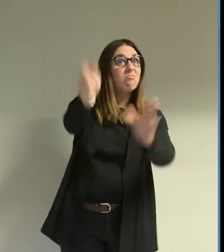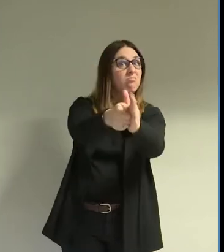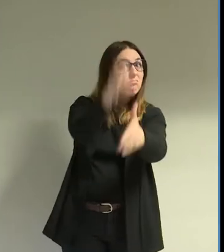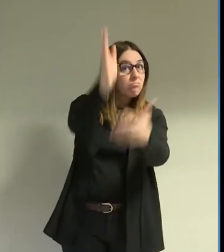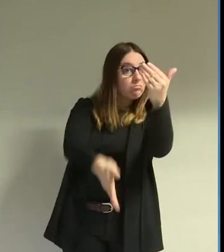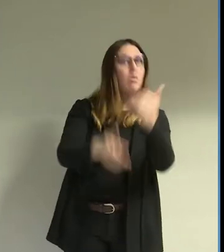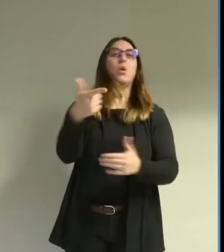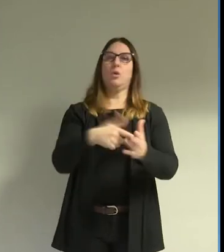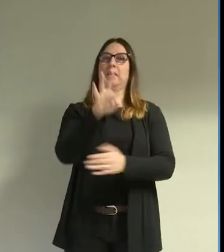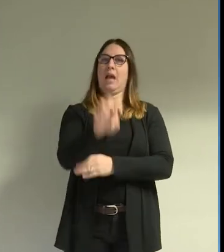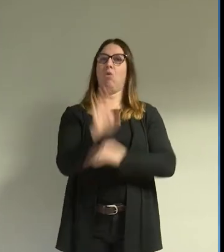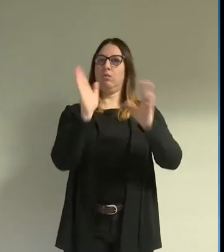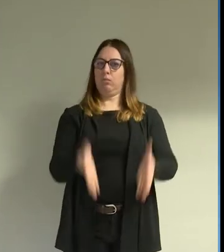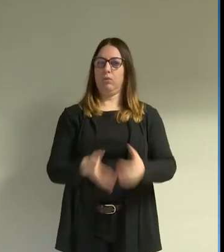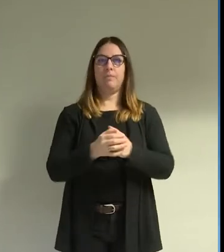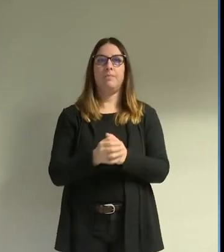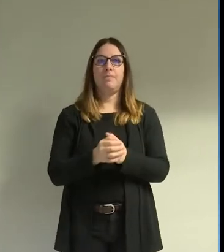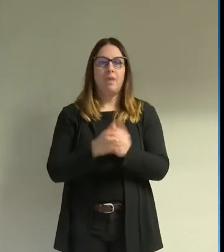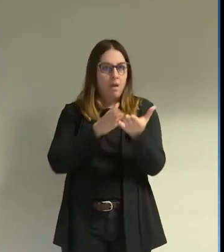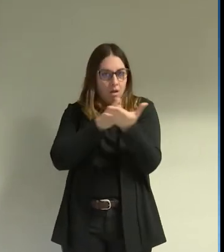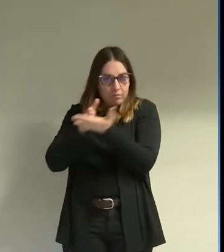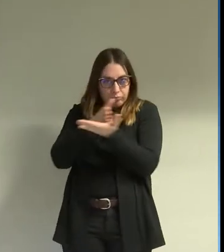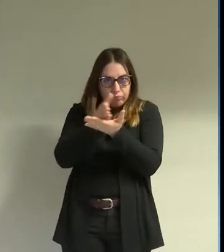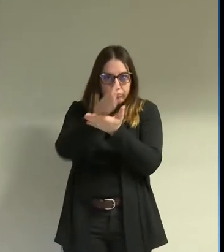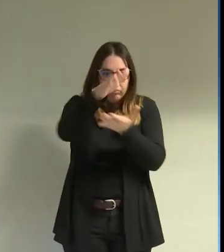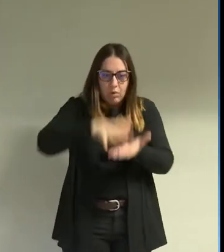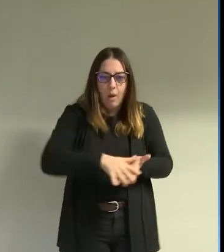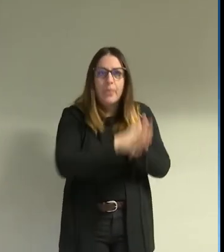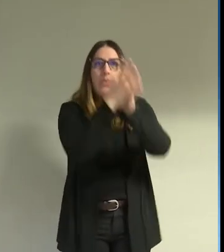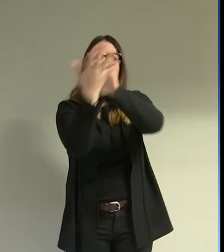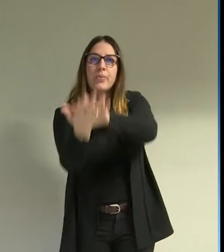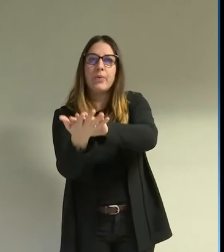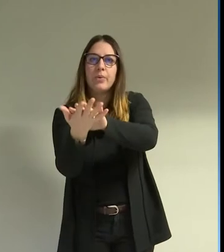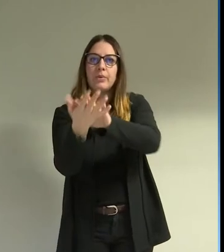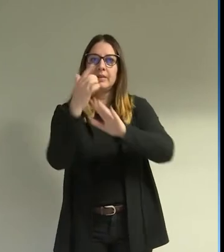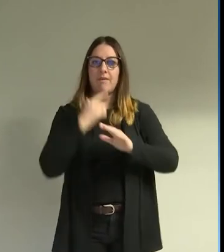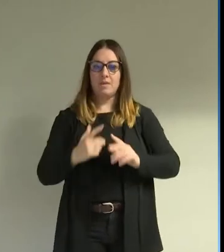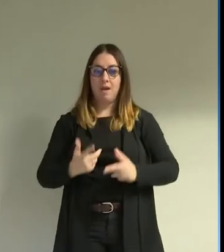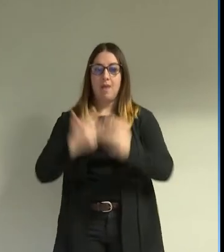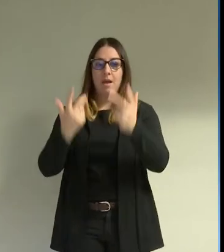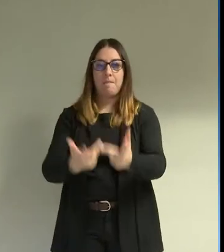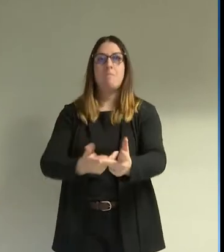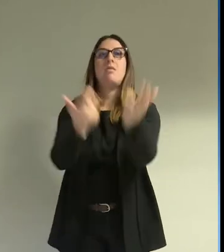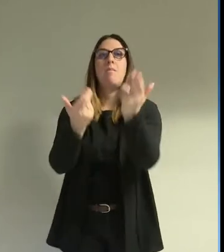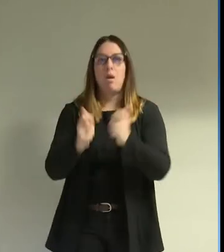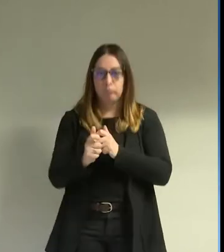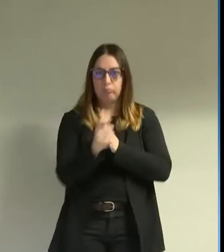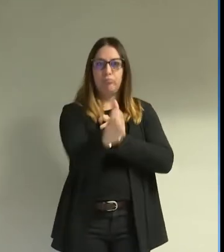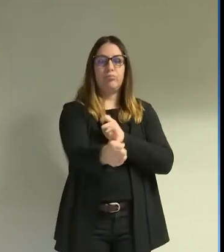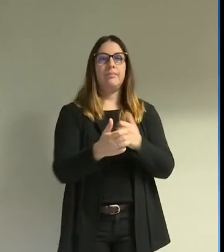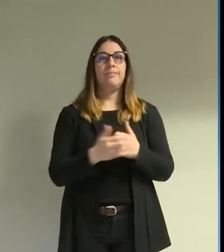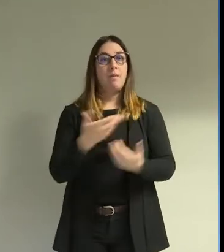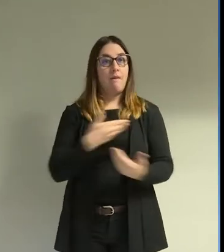il s'agit ensuite de construire une trajectoire de transition et de redirection entre ces deux étapes et enfin il s'agit de